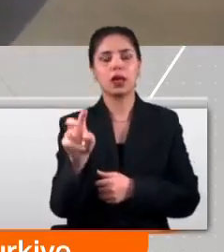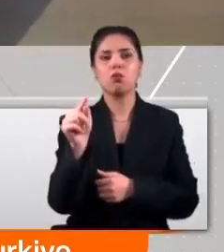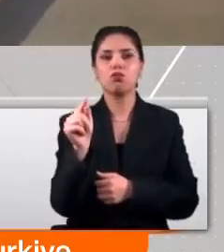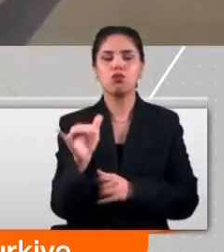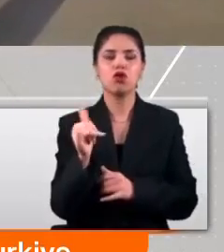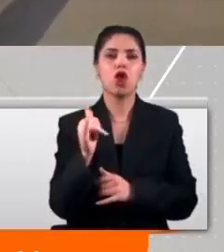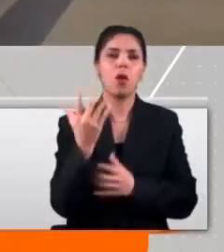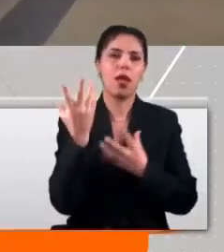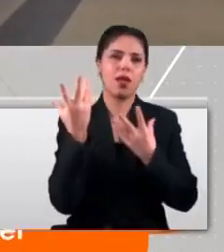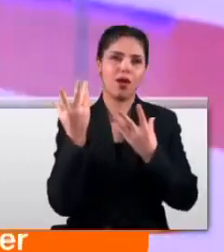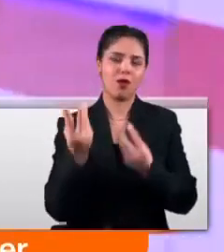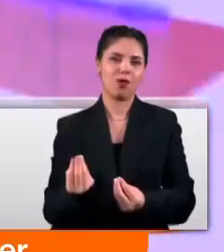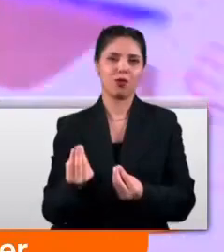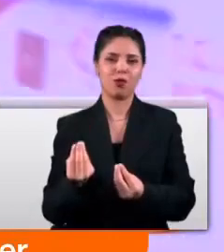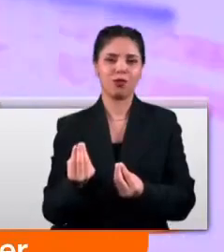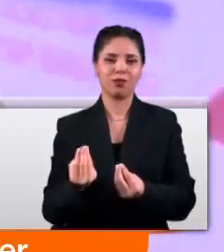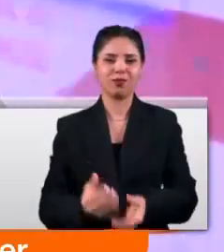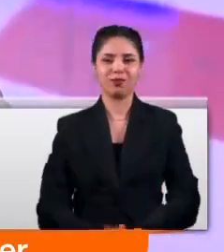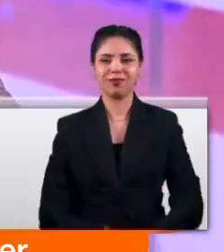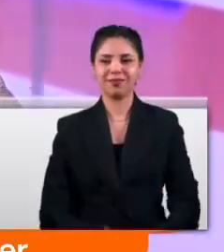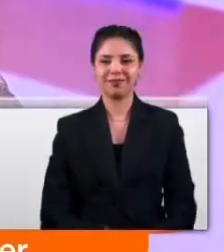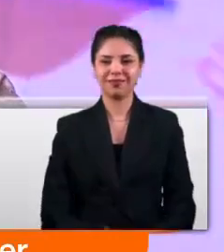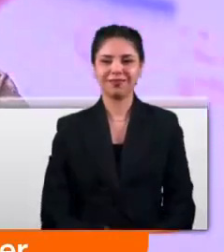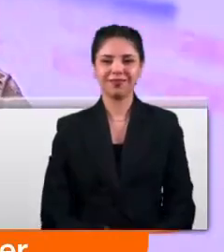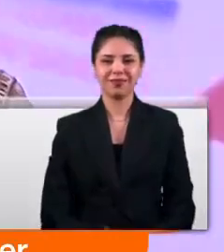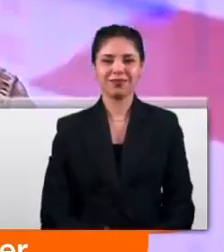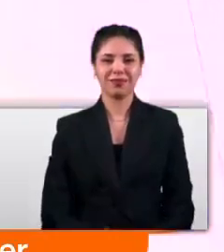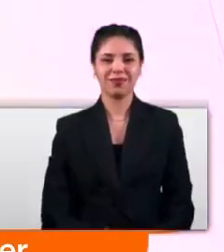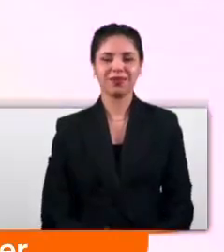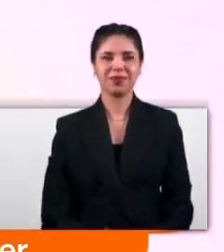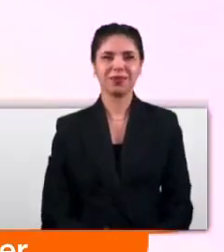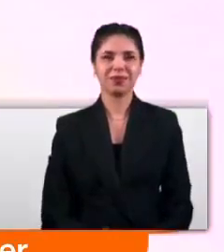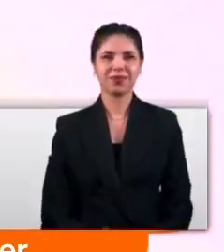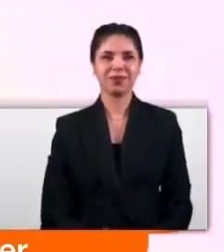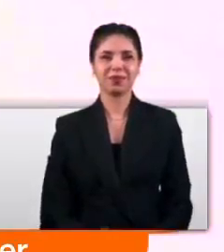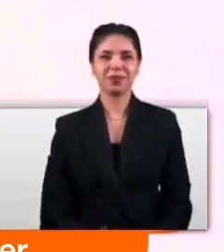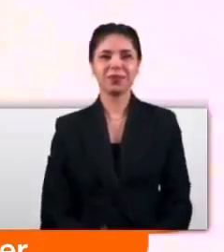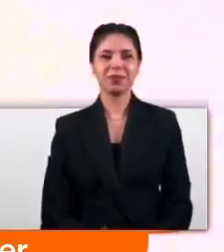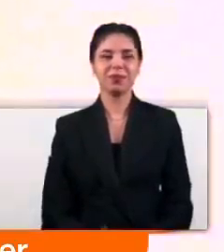338,5 kilometreye çıkıyor. Metronuz da geldi, o zaman hayırlı olsun diyelim. Teşekkür ediyorum.